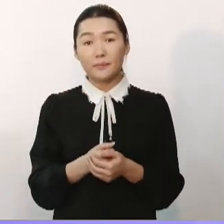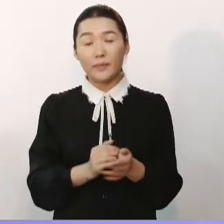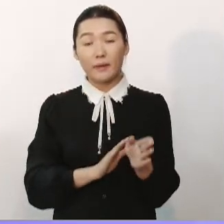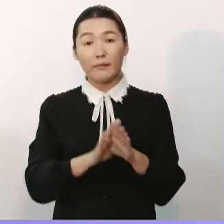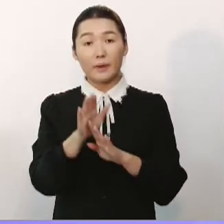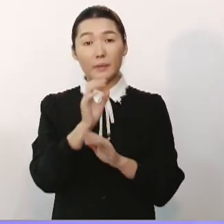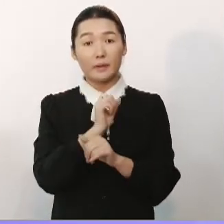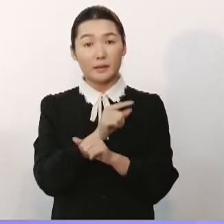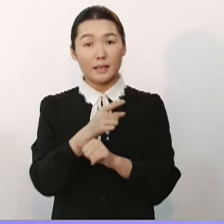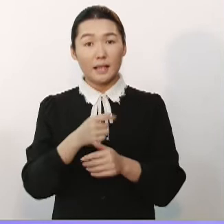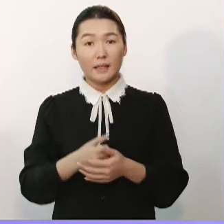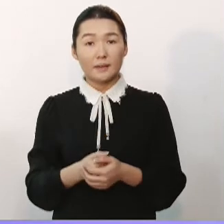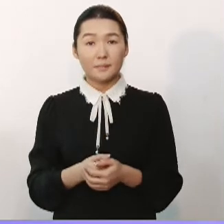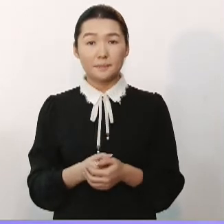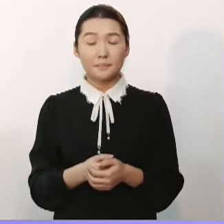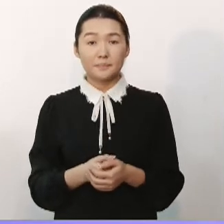Выполните задание.